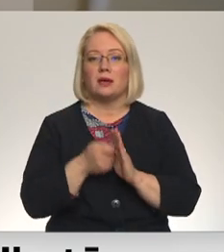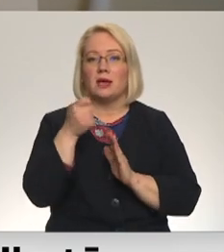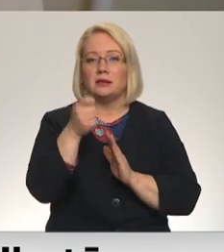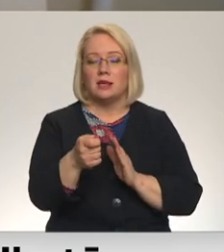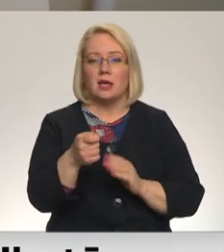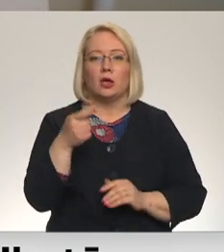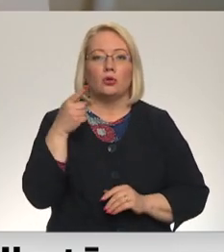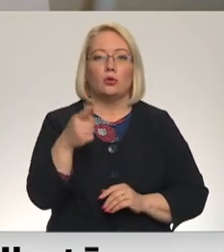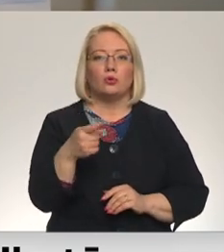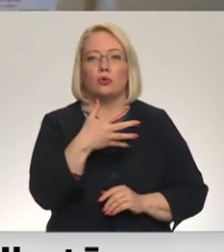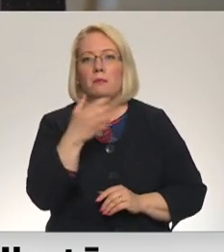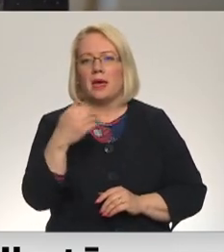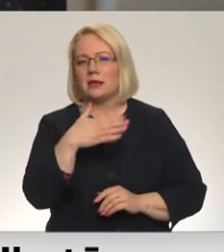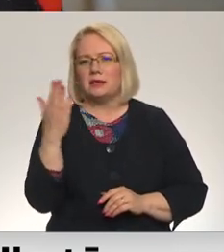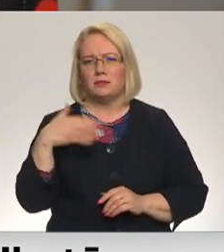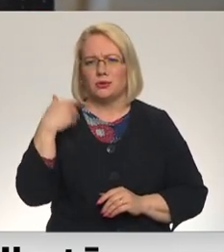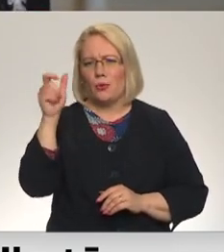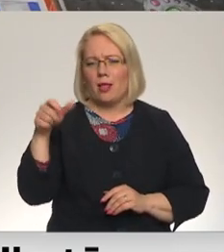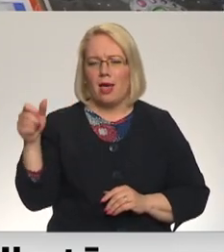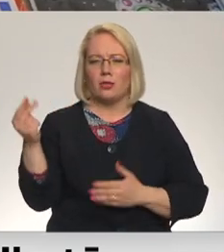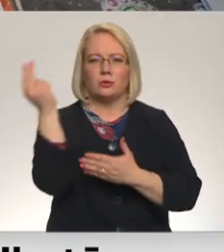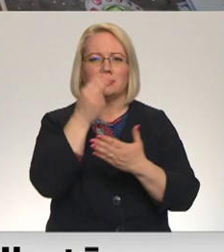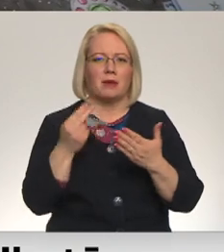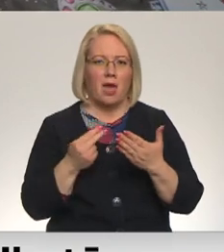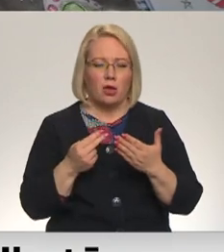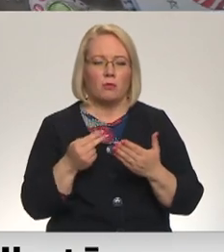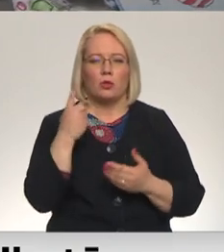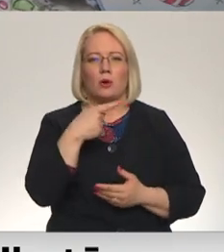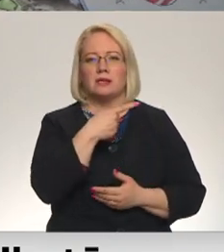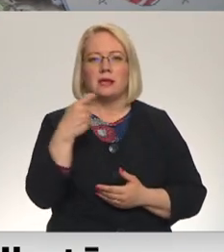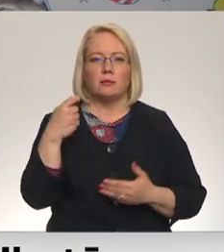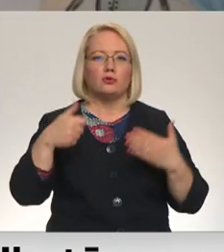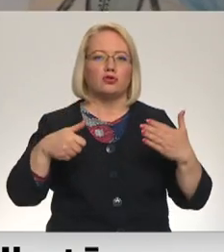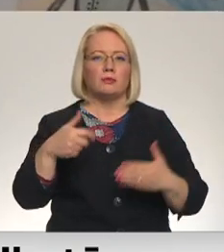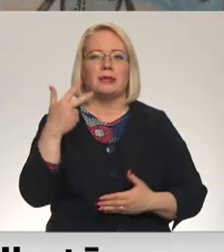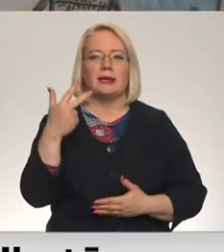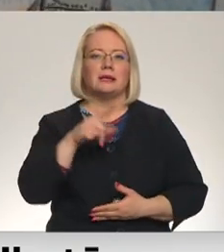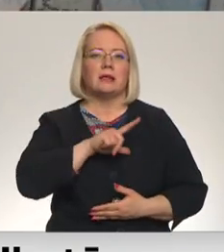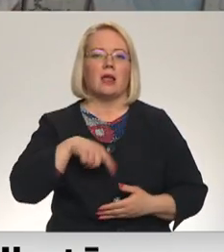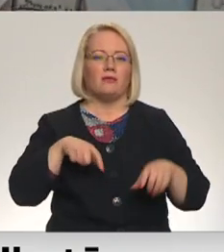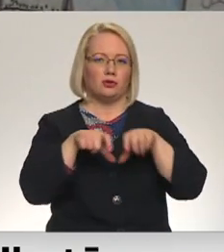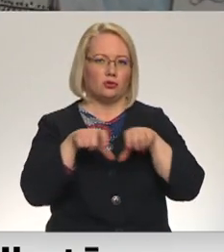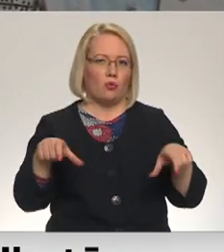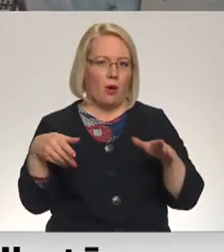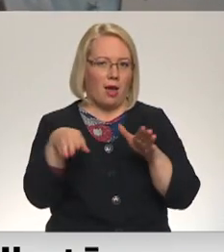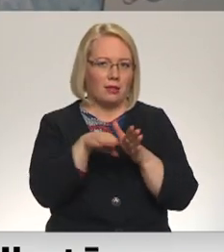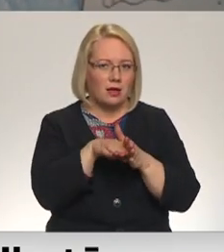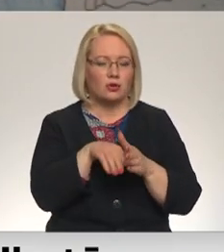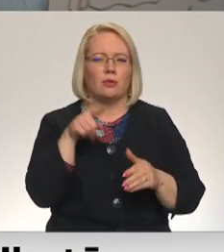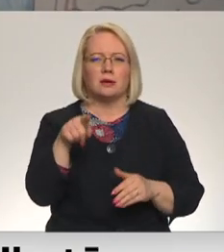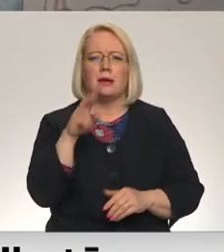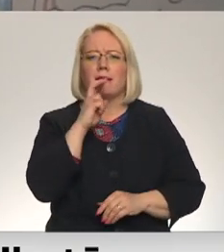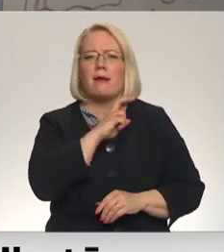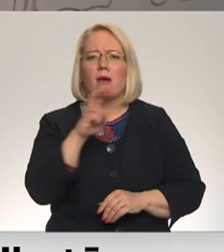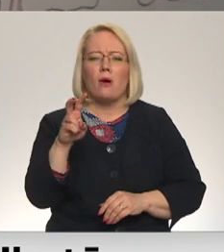vairāk kā 1500 skolēnu uzzīmēti darbi no 163 Latvijas skolām, kas ir bijis visu gadu lielākais rekords